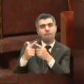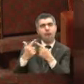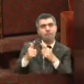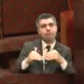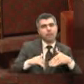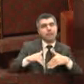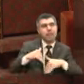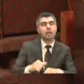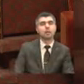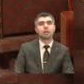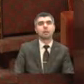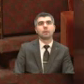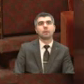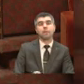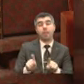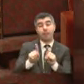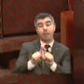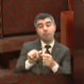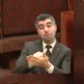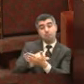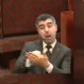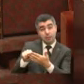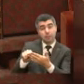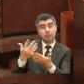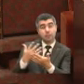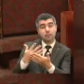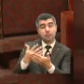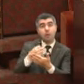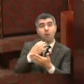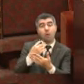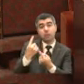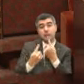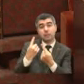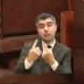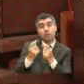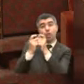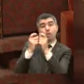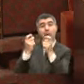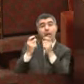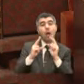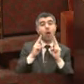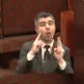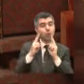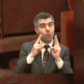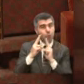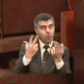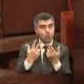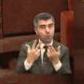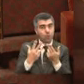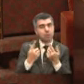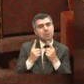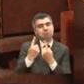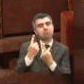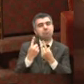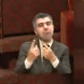إما تتكون موالة من طرف الدولة عن طريق الشركة الوطنية للطرق السيارة أو في إطار اتفاقيات مع